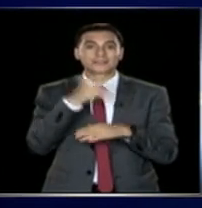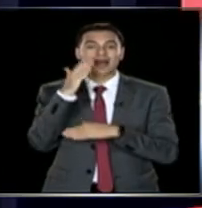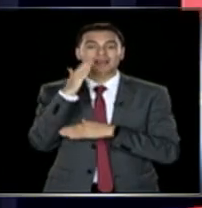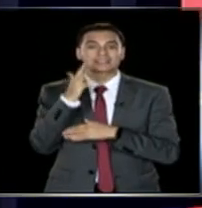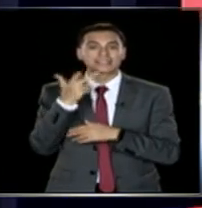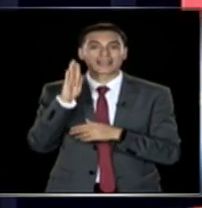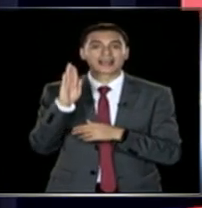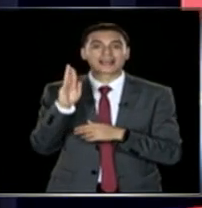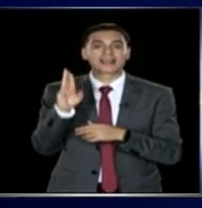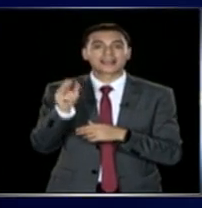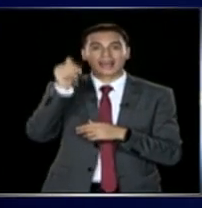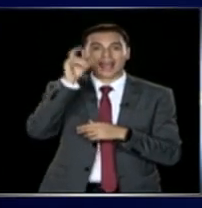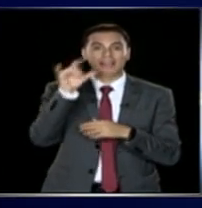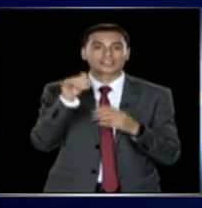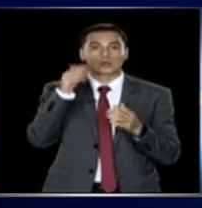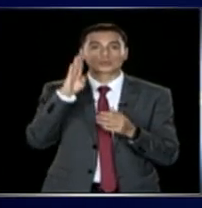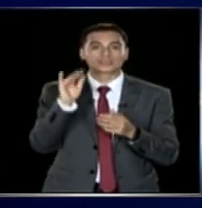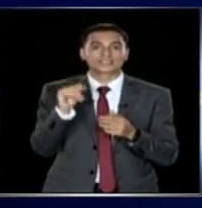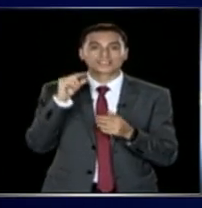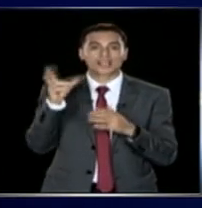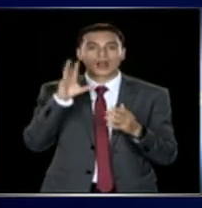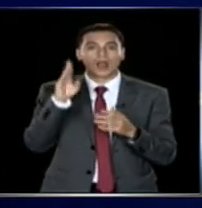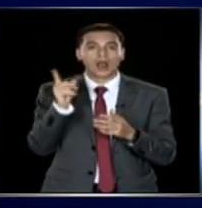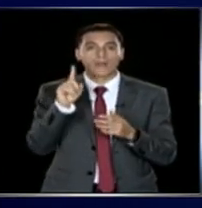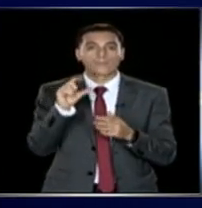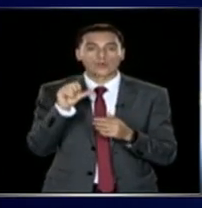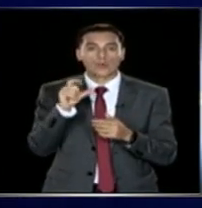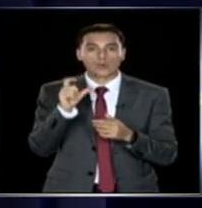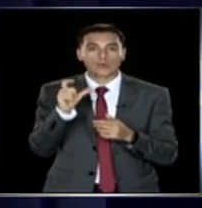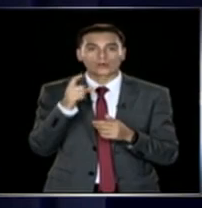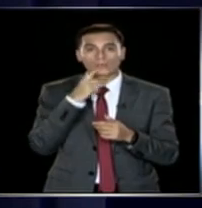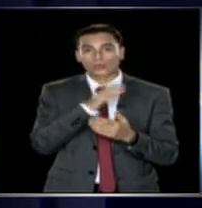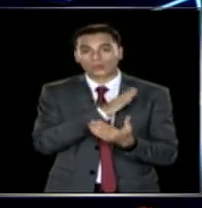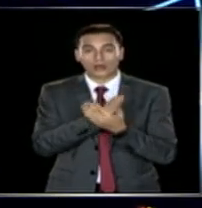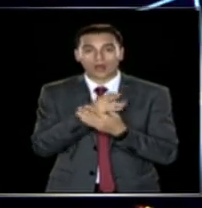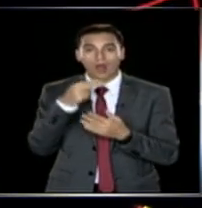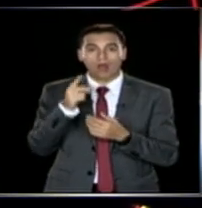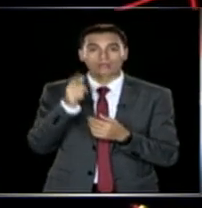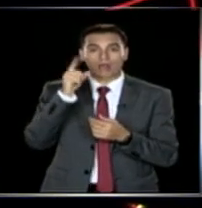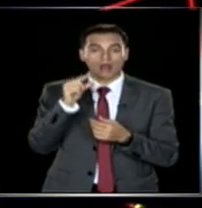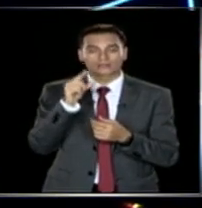الكربون. عطارد. عطارد، اجابة خاطئة.